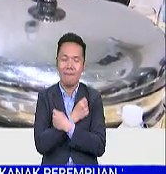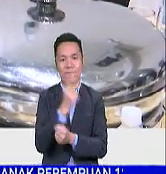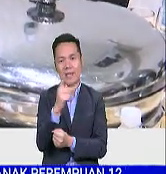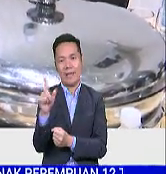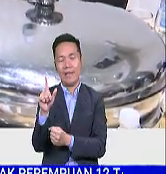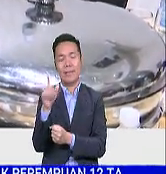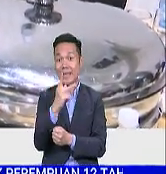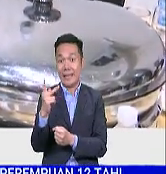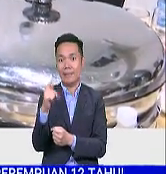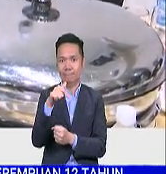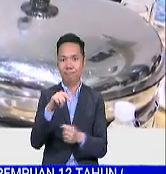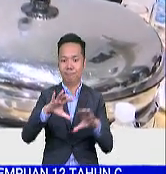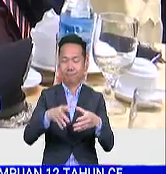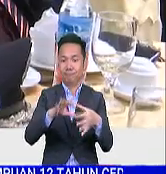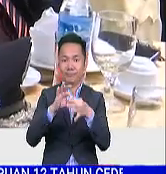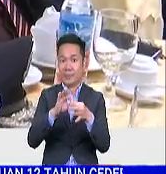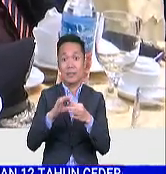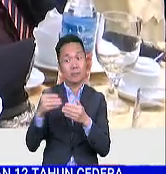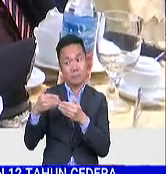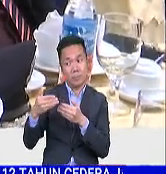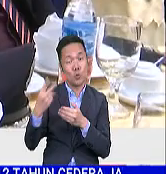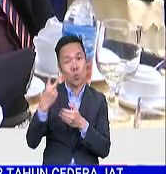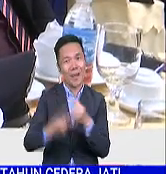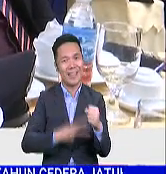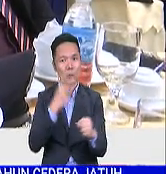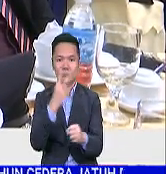akan berterusan pada sehingga 2 tahun lah pandangan